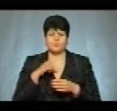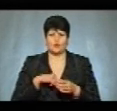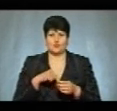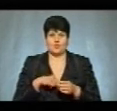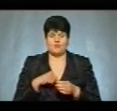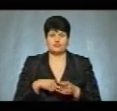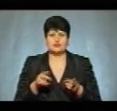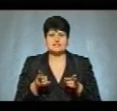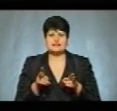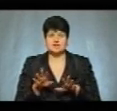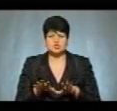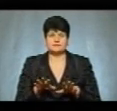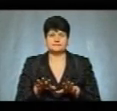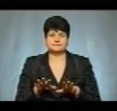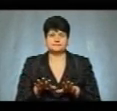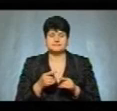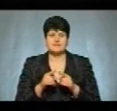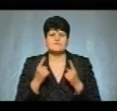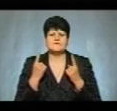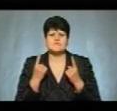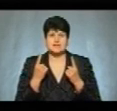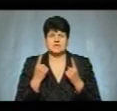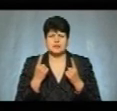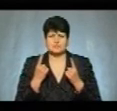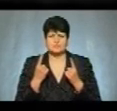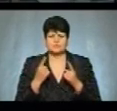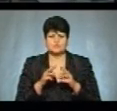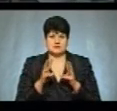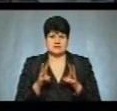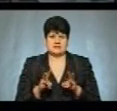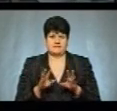і залишив оцей велику святиню.